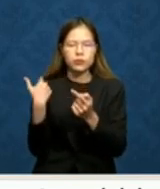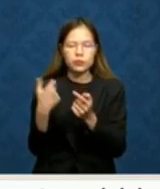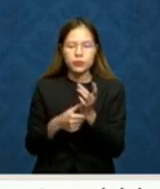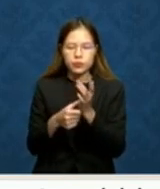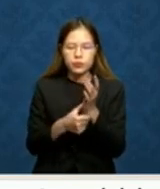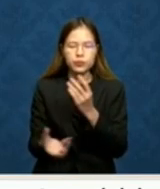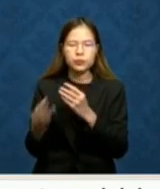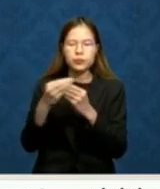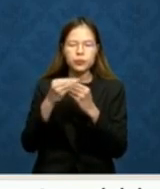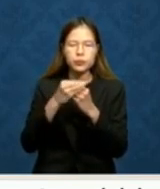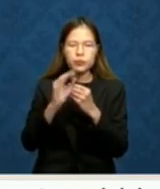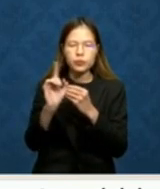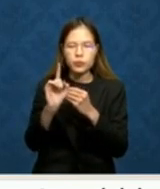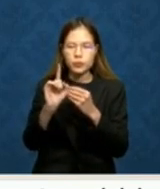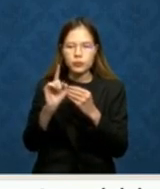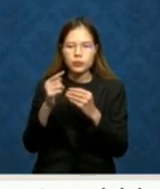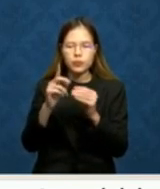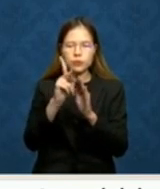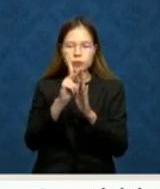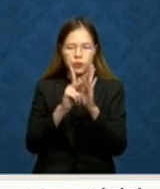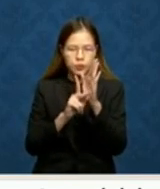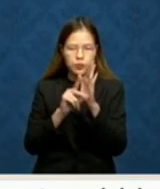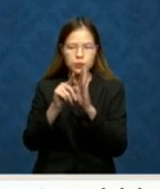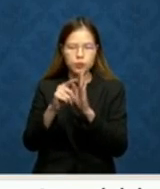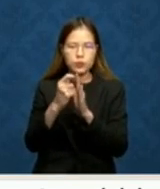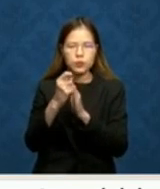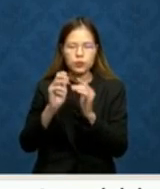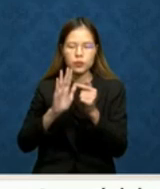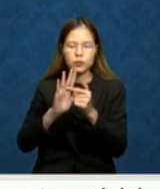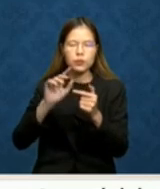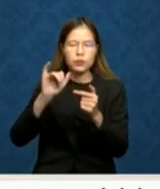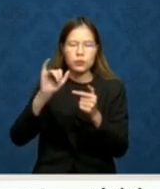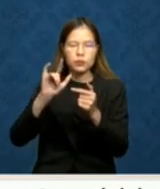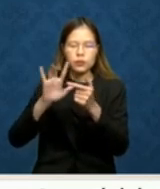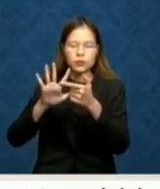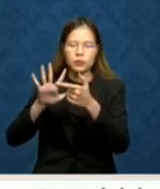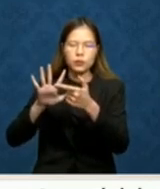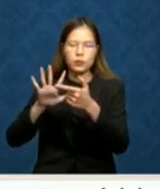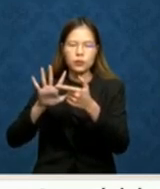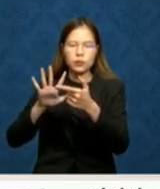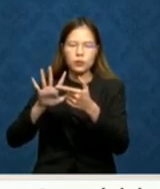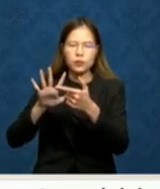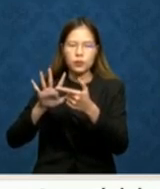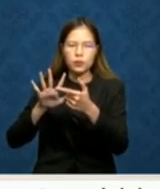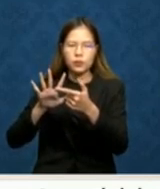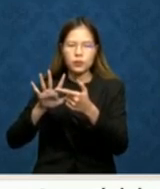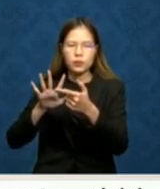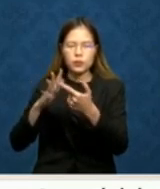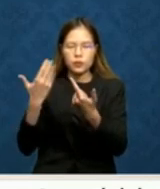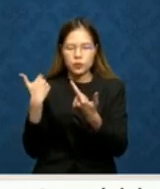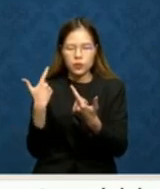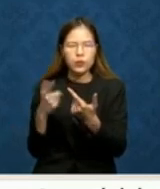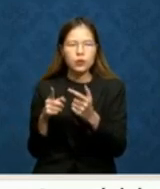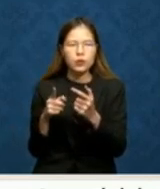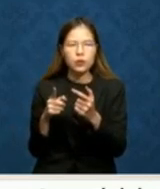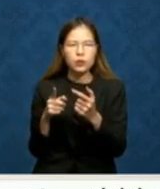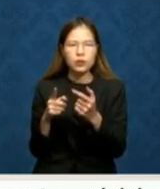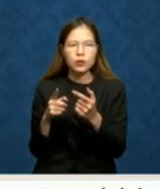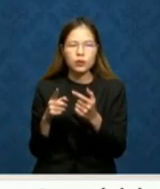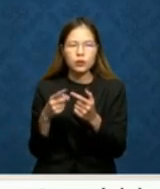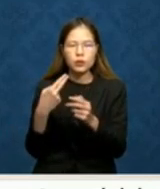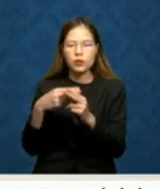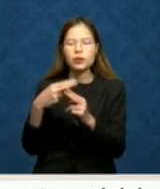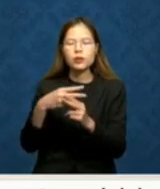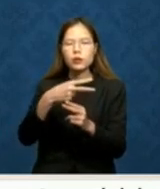ก้ไขเพิ่มเติมประมวลกฎหมายอาญาฉบับที่พ.ศ.ซึ่งท่านพระคมลหนุนอนันต์นะครับ